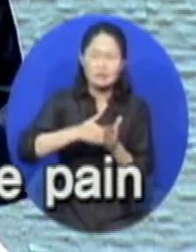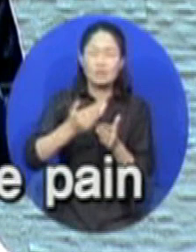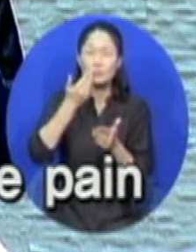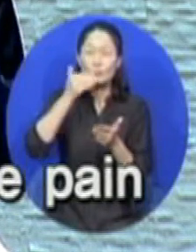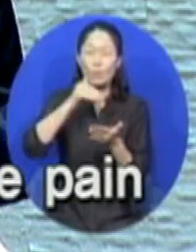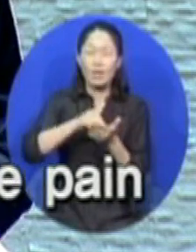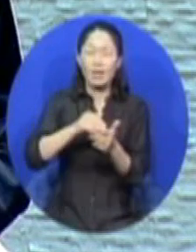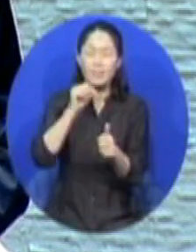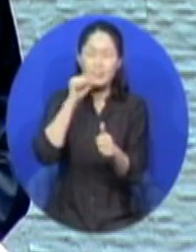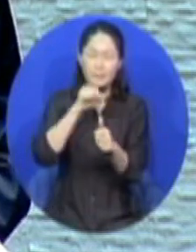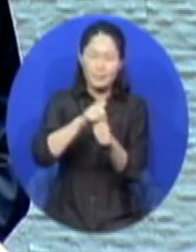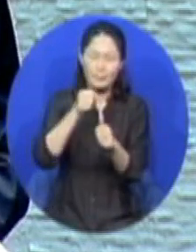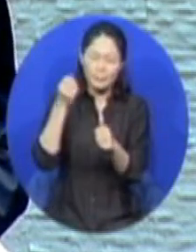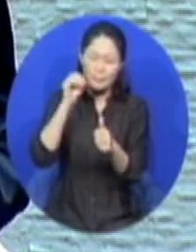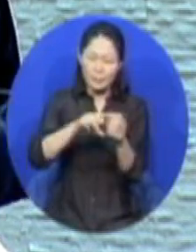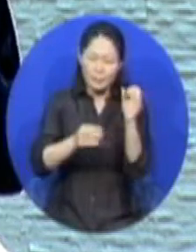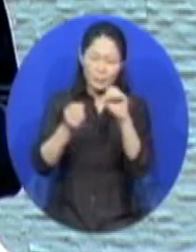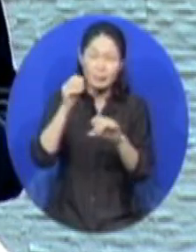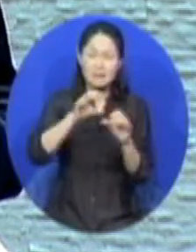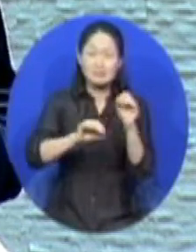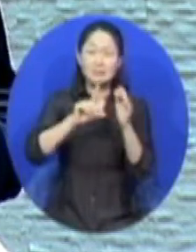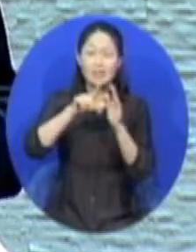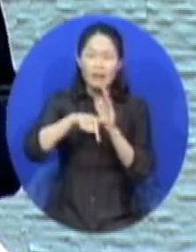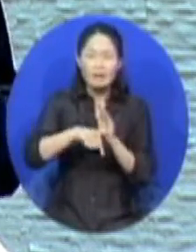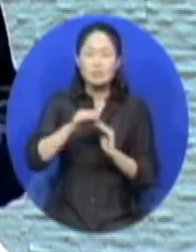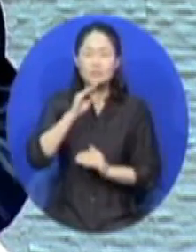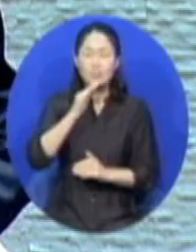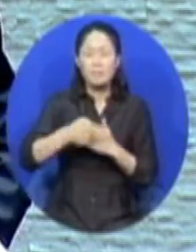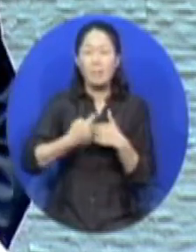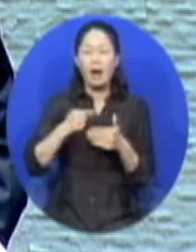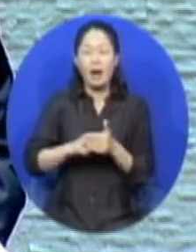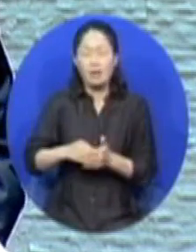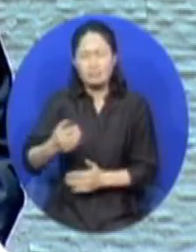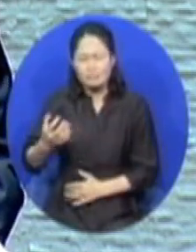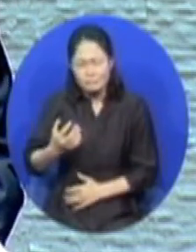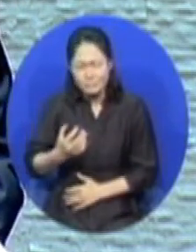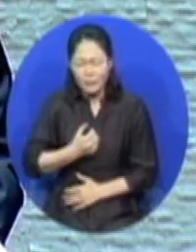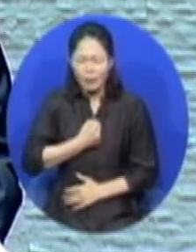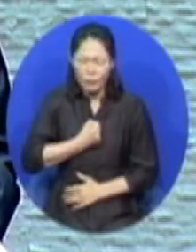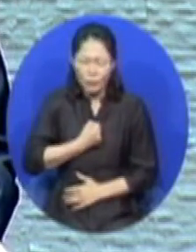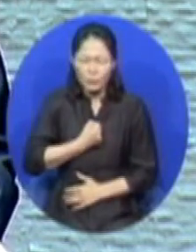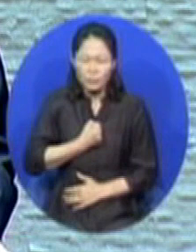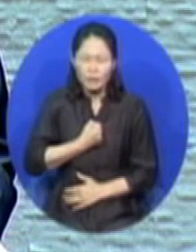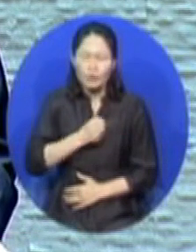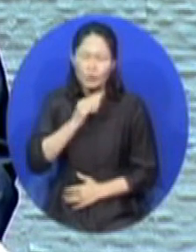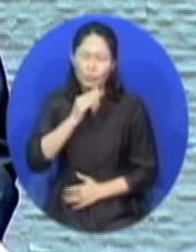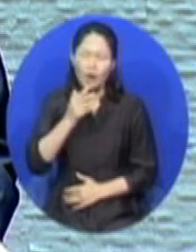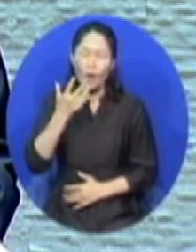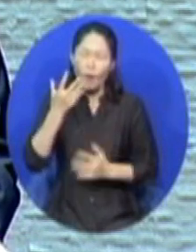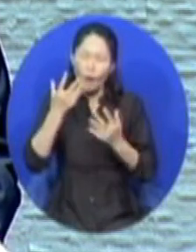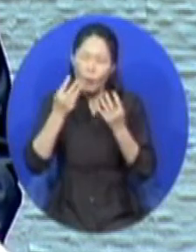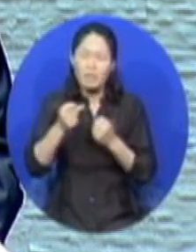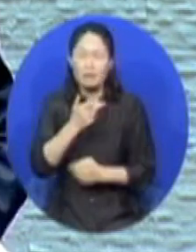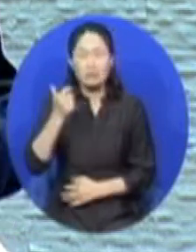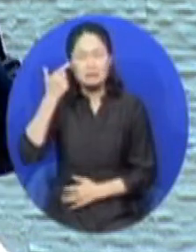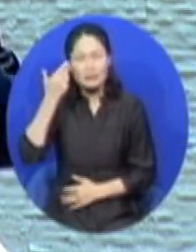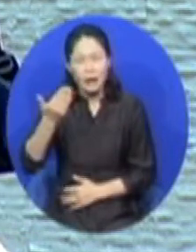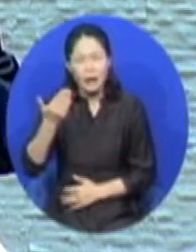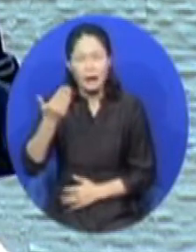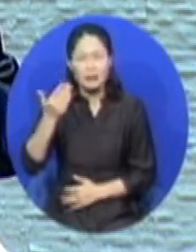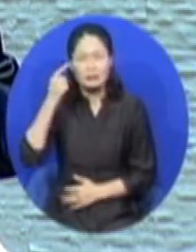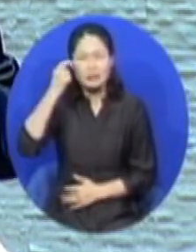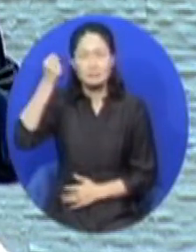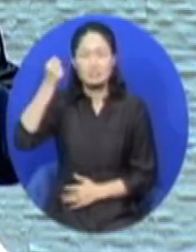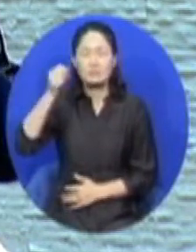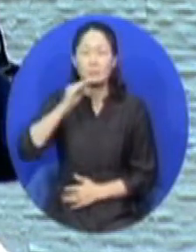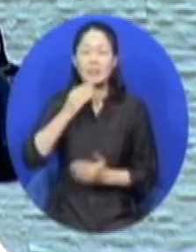마음의 원통 암과 애통 암이 얼마나 컸을까 그런 생각이 들더라 사명자의